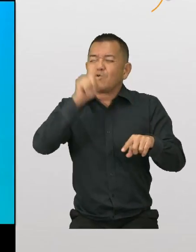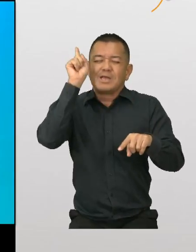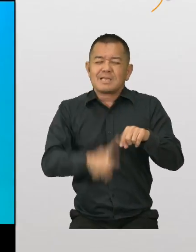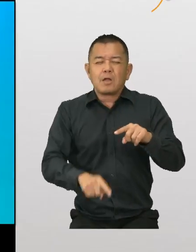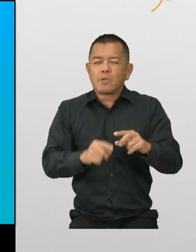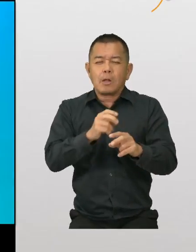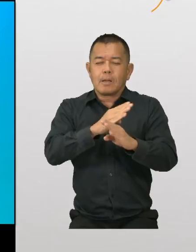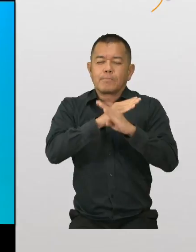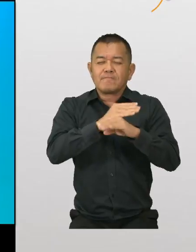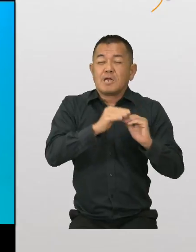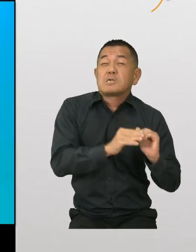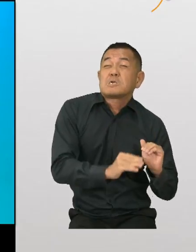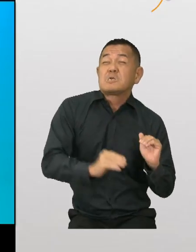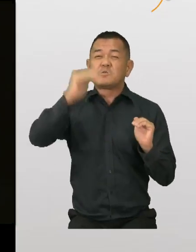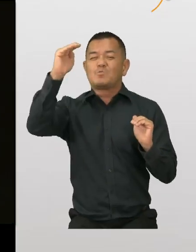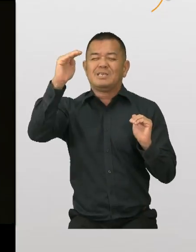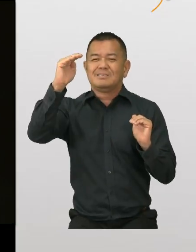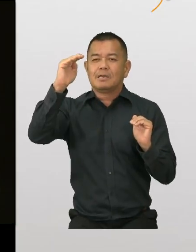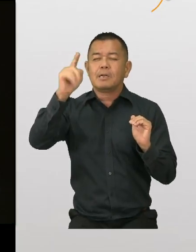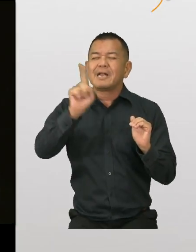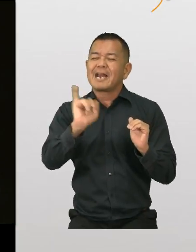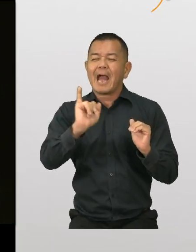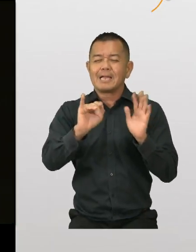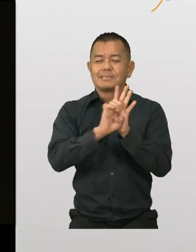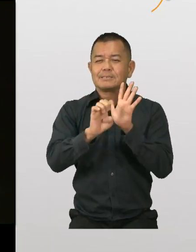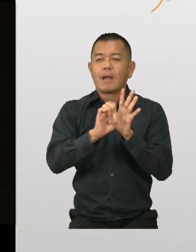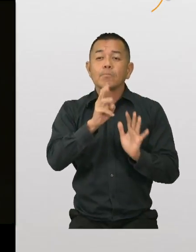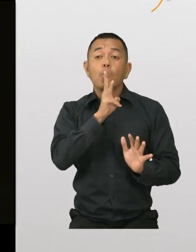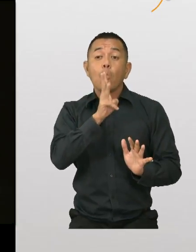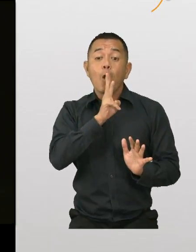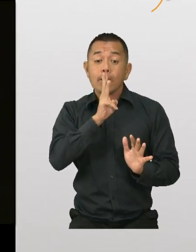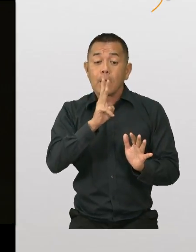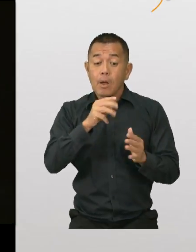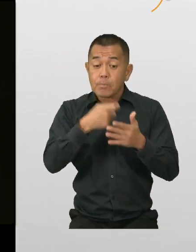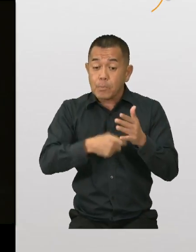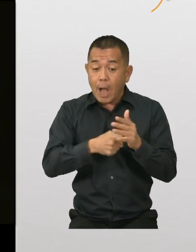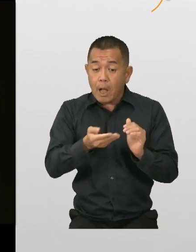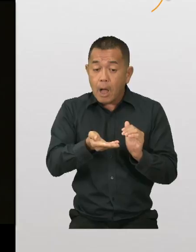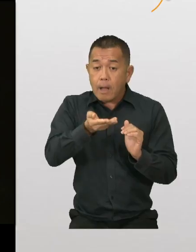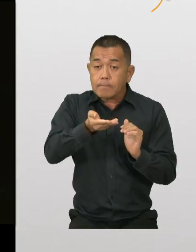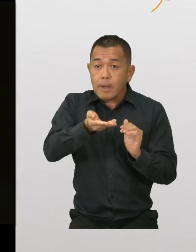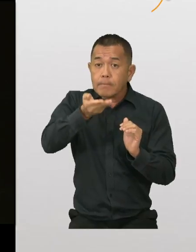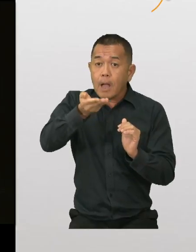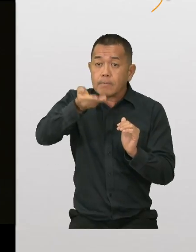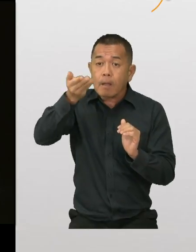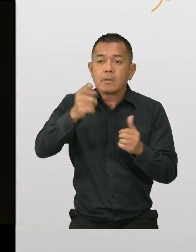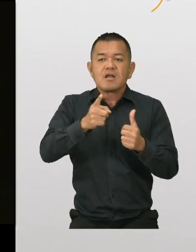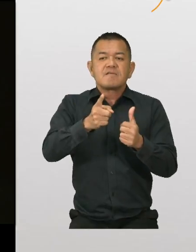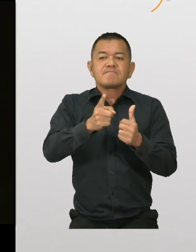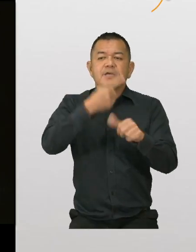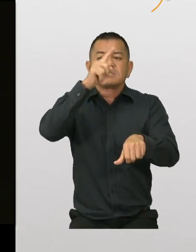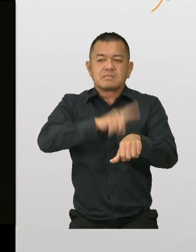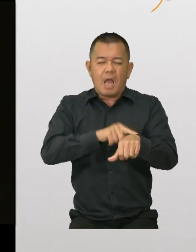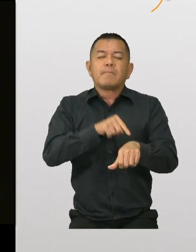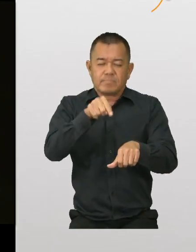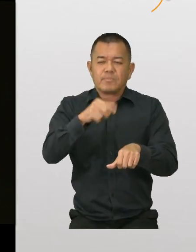来水费起 recently, water prices have gone 这 up. 是我们近20年来 This 第 is 一 the 次 first time in nearly 20 years that water